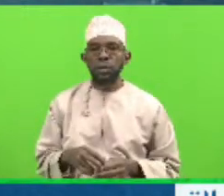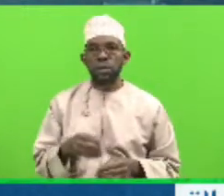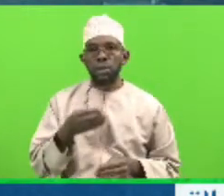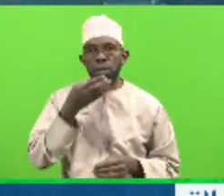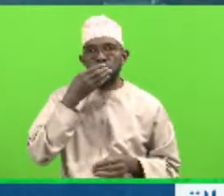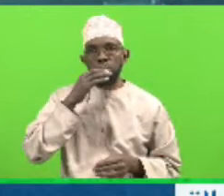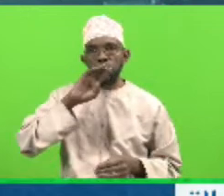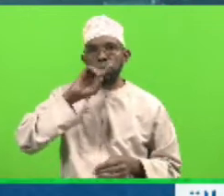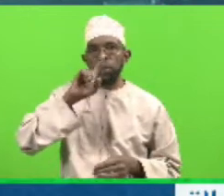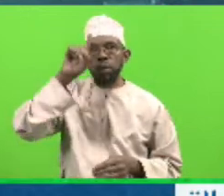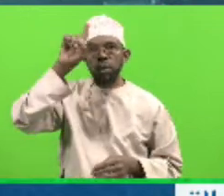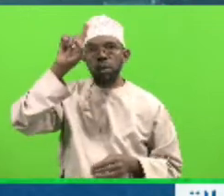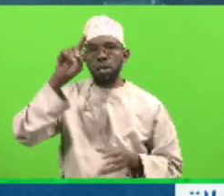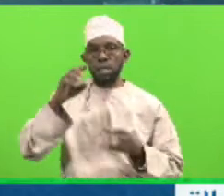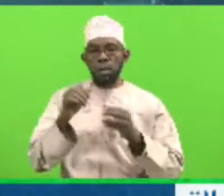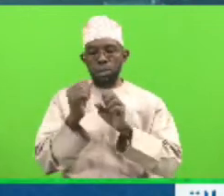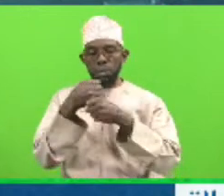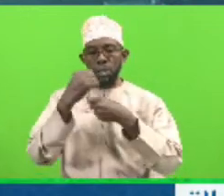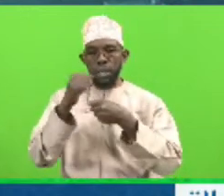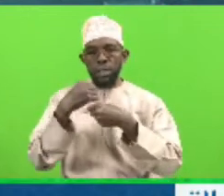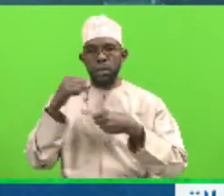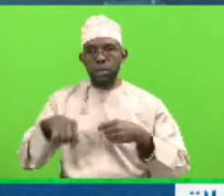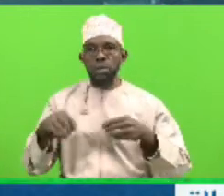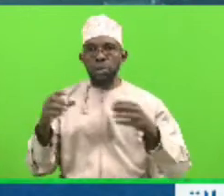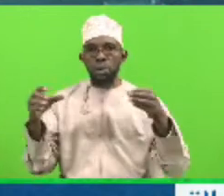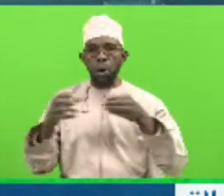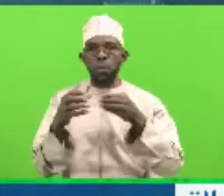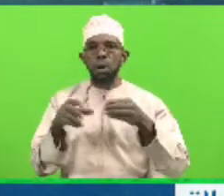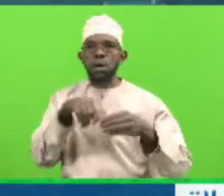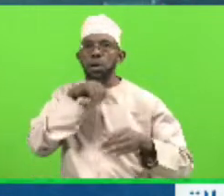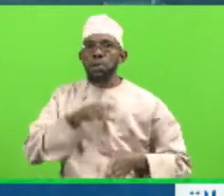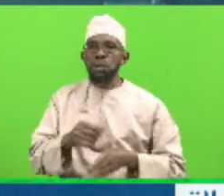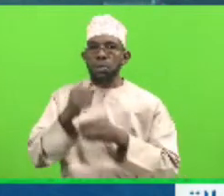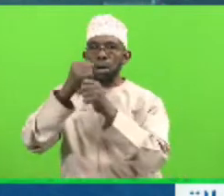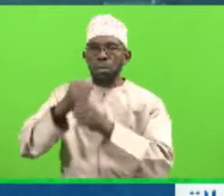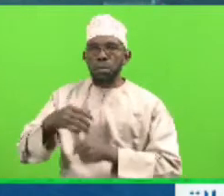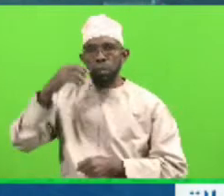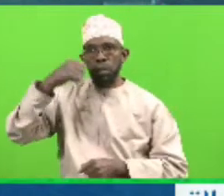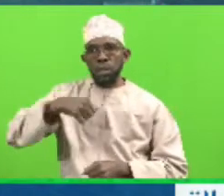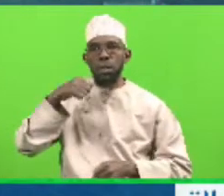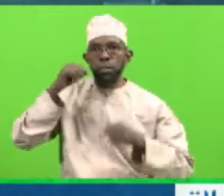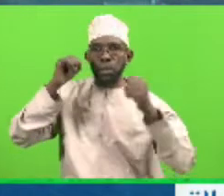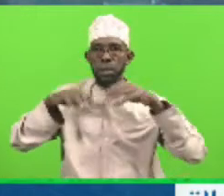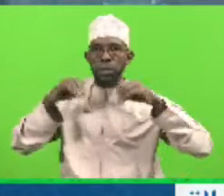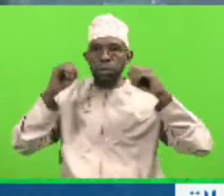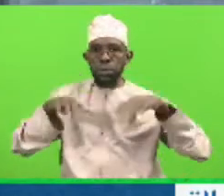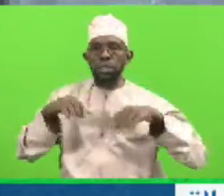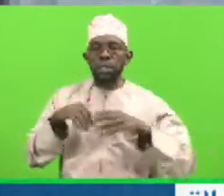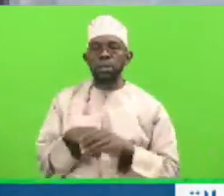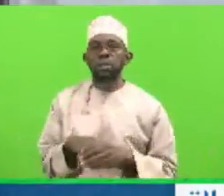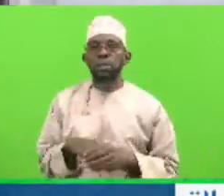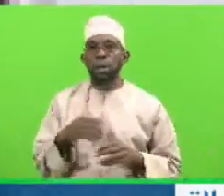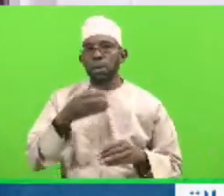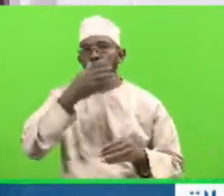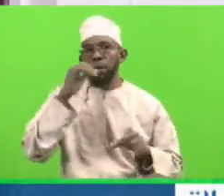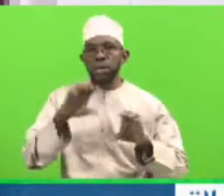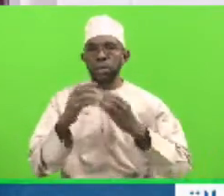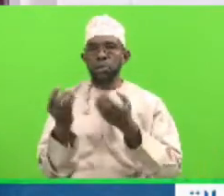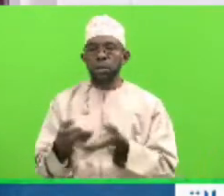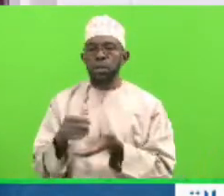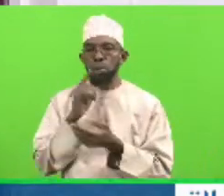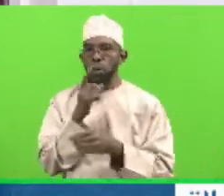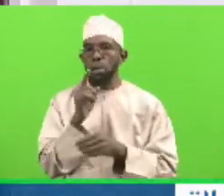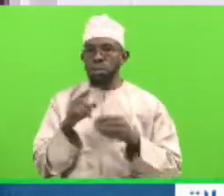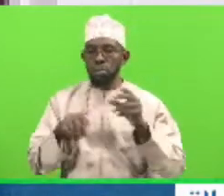والحمد لله أن جعلنا من أمة محمد صلى الله عليه وسلم خير أمة أخرجت